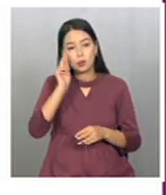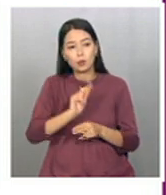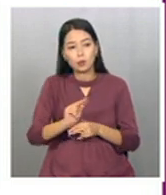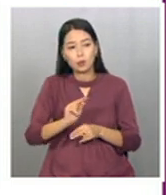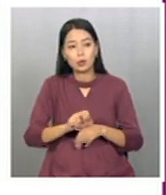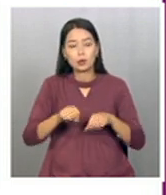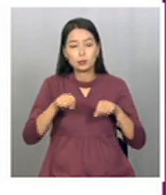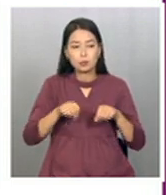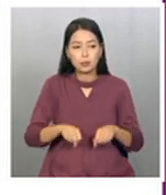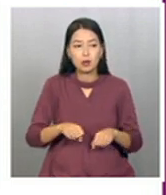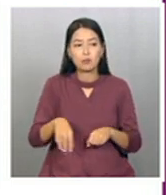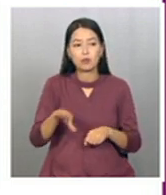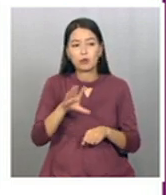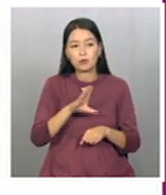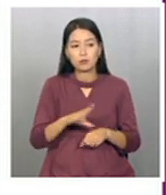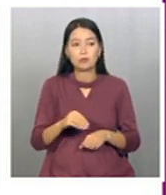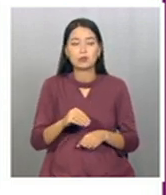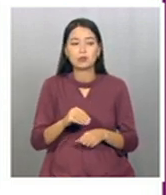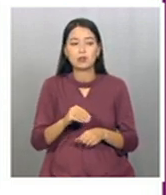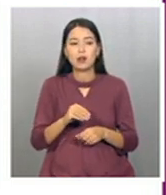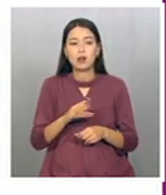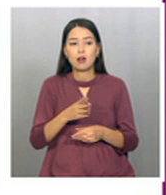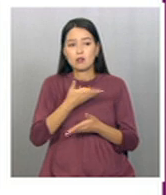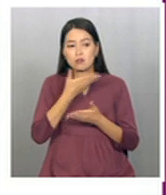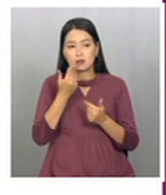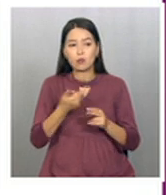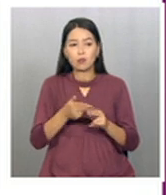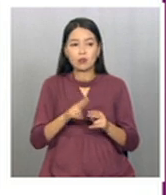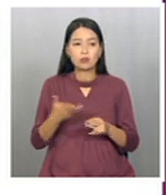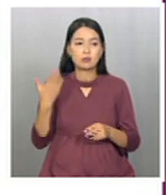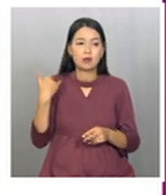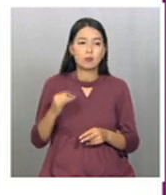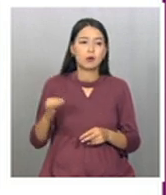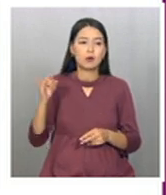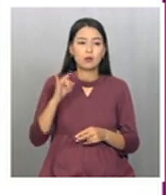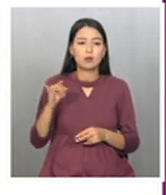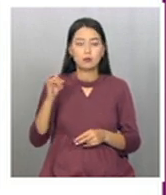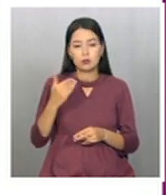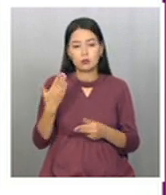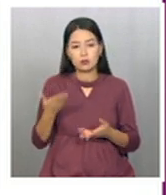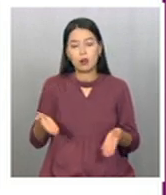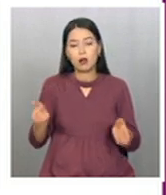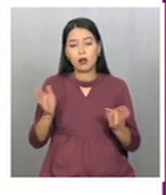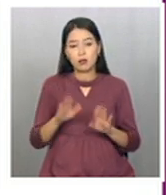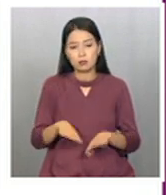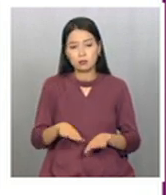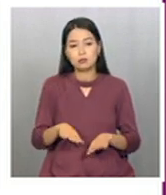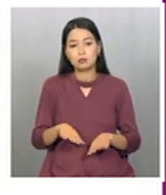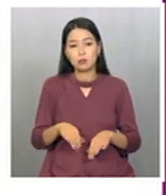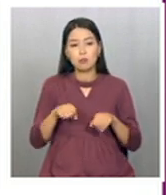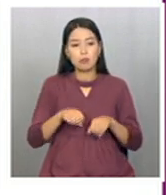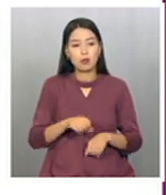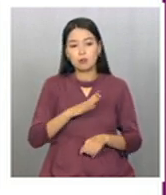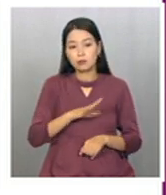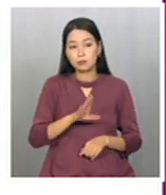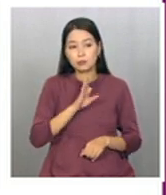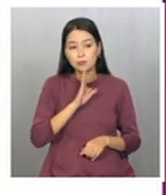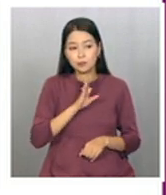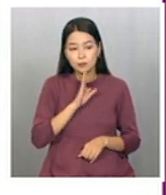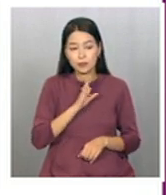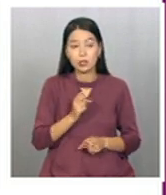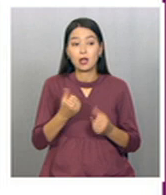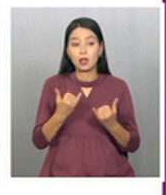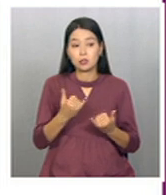өткен ғасырлардың еншісінде қалды деуге болады. Негізгі бөлім абзацтардың түйіні. Қазіргі